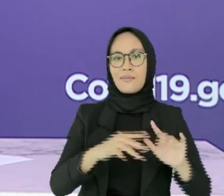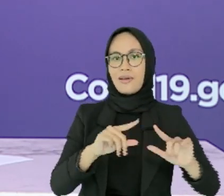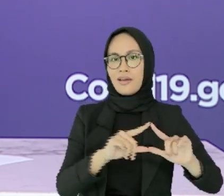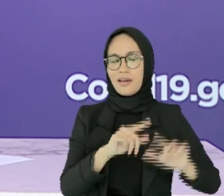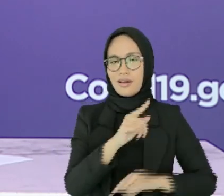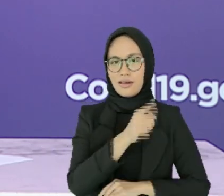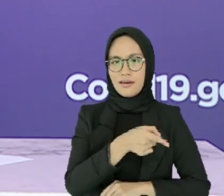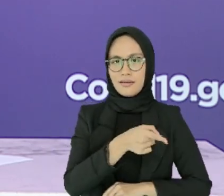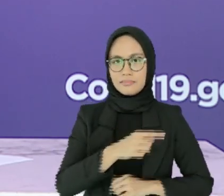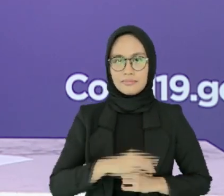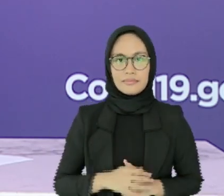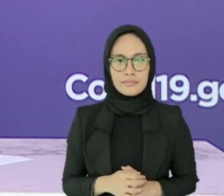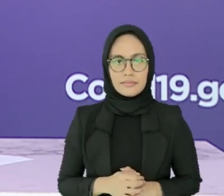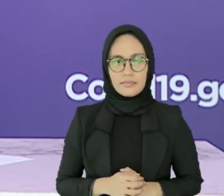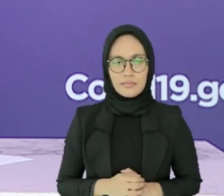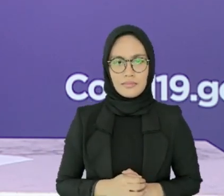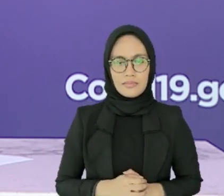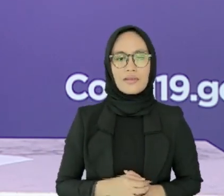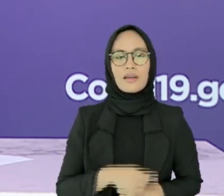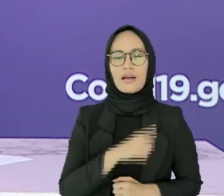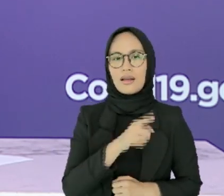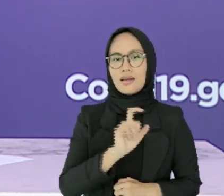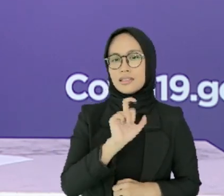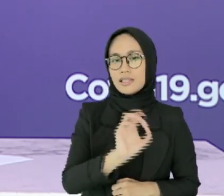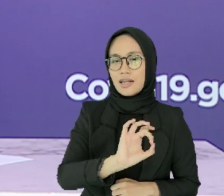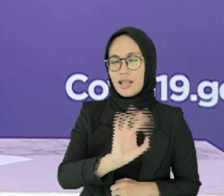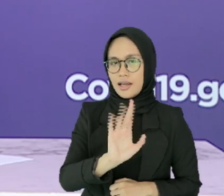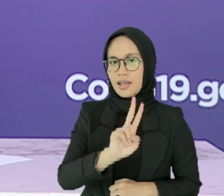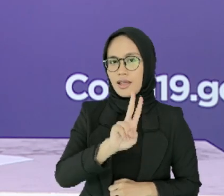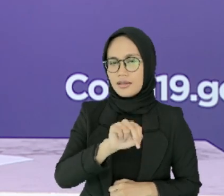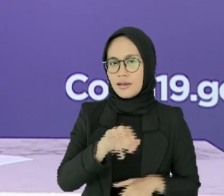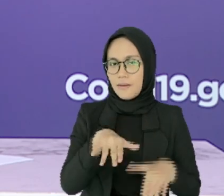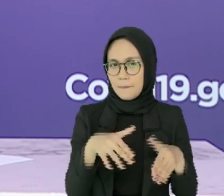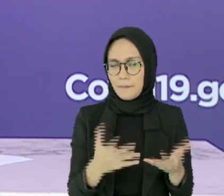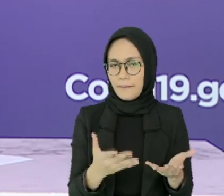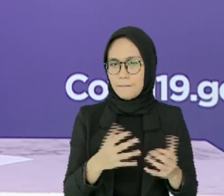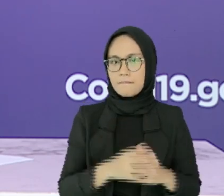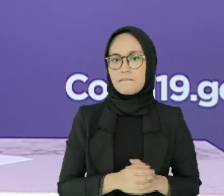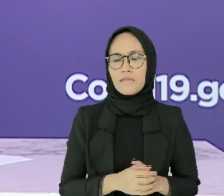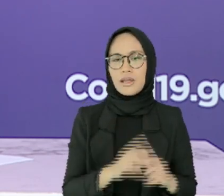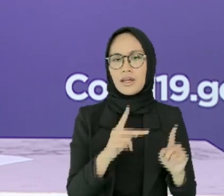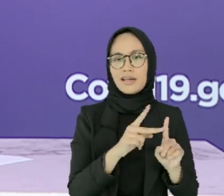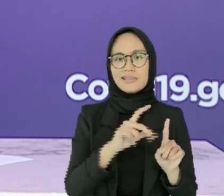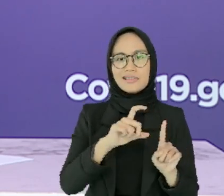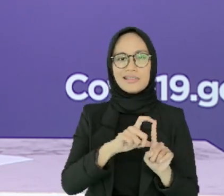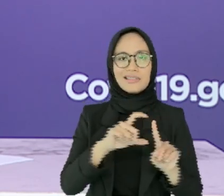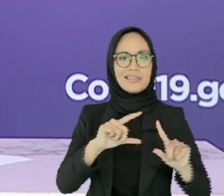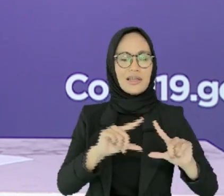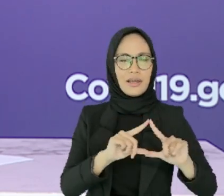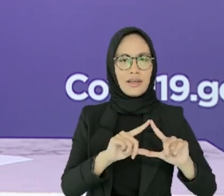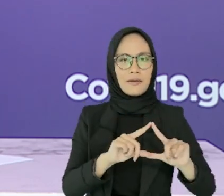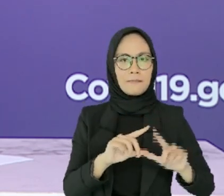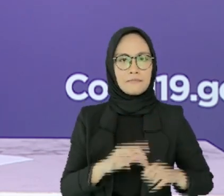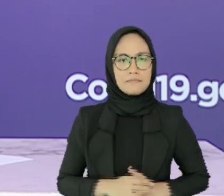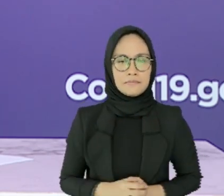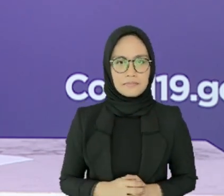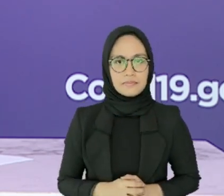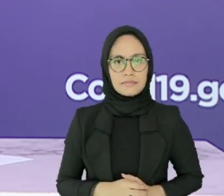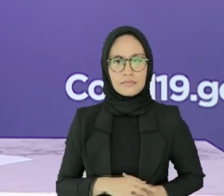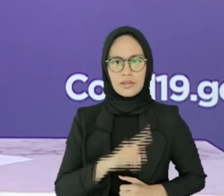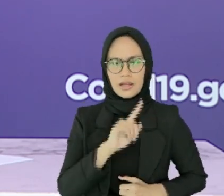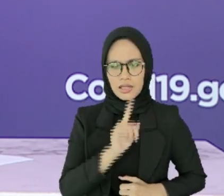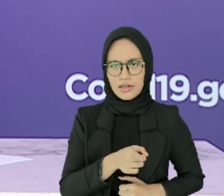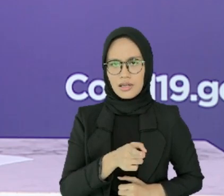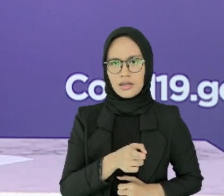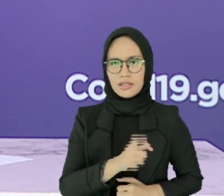Dian berikutnya lagi adalah helikase dependen amplification atau It's the dan berikutnya lagi